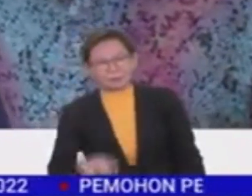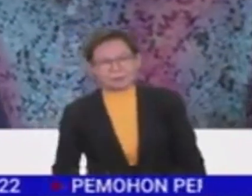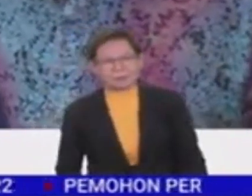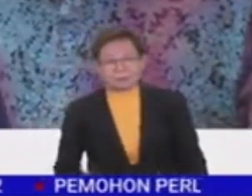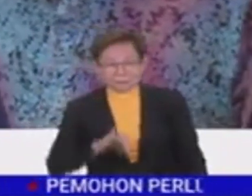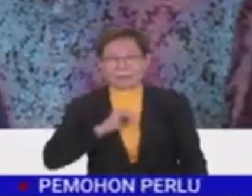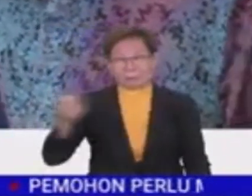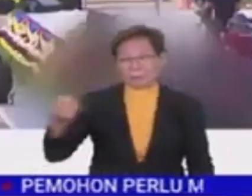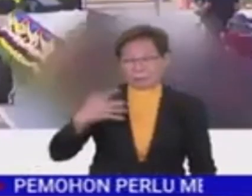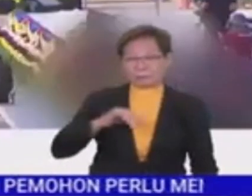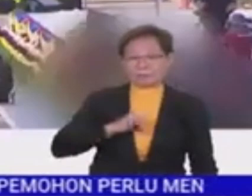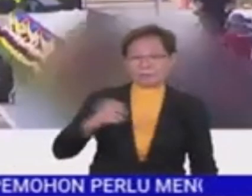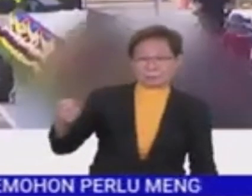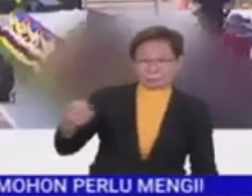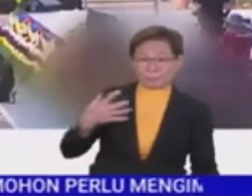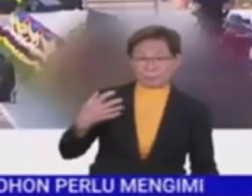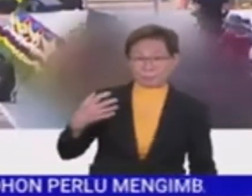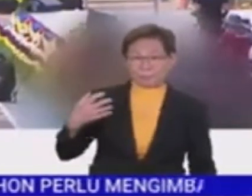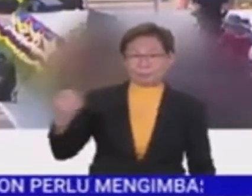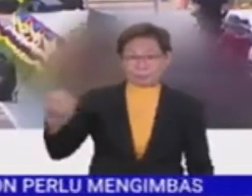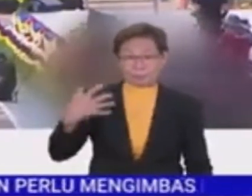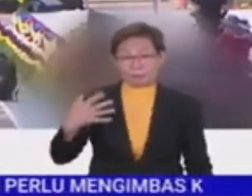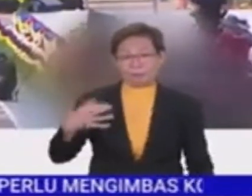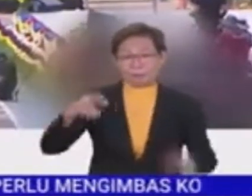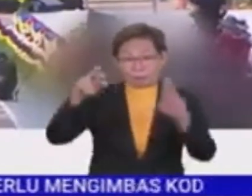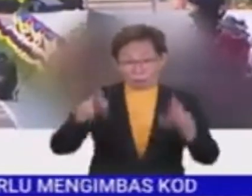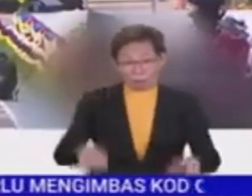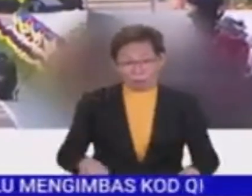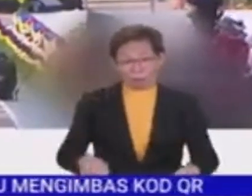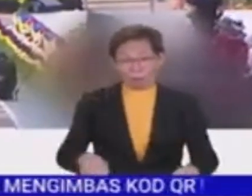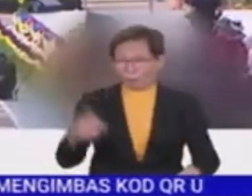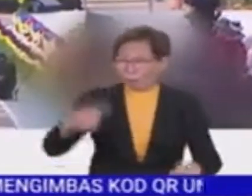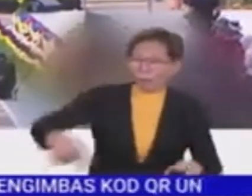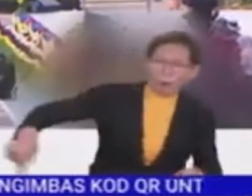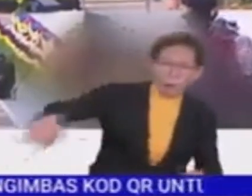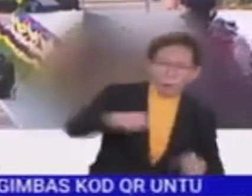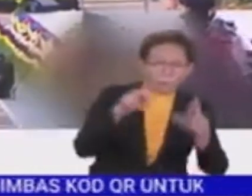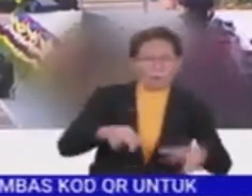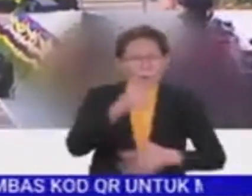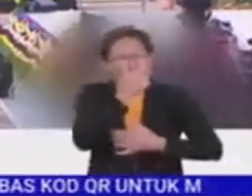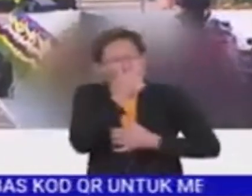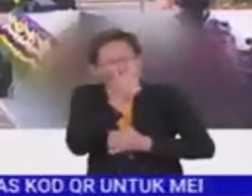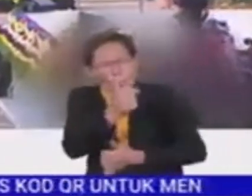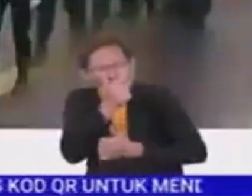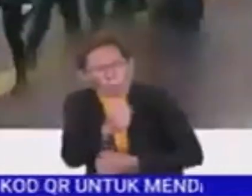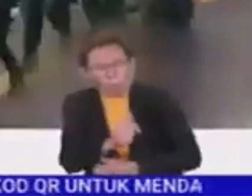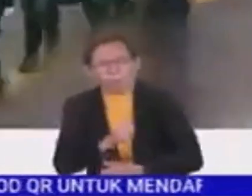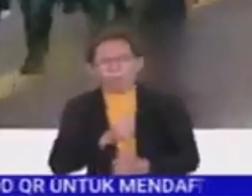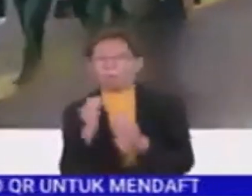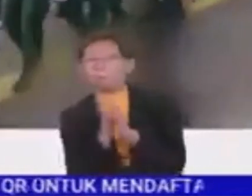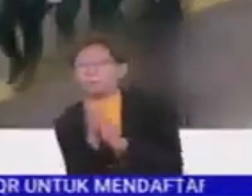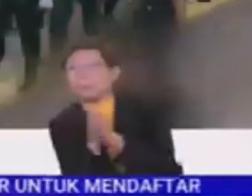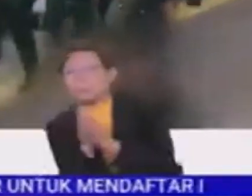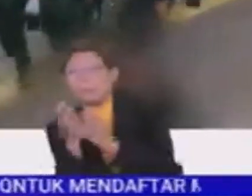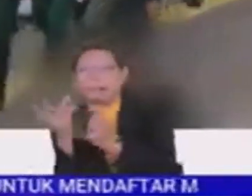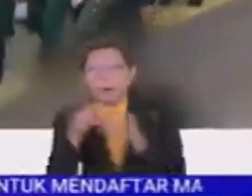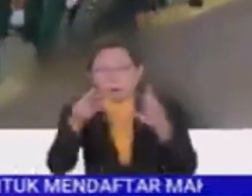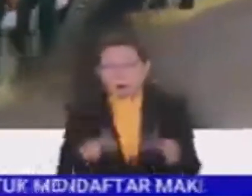saya difahamkan rakyat amat teruja dan